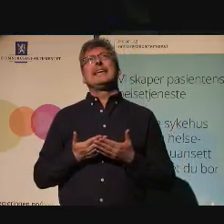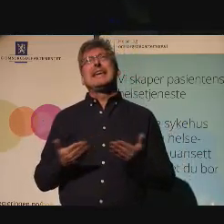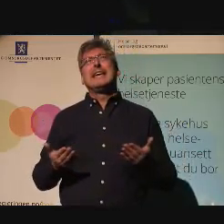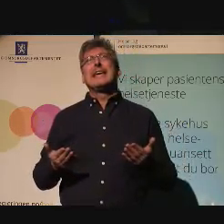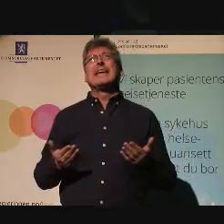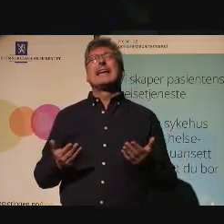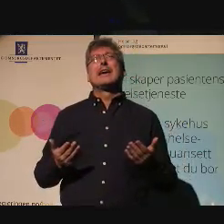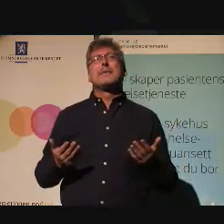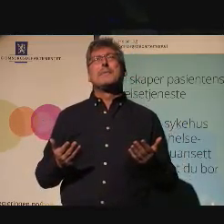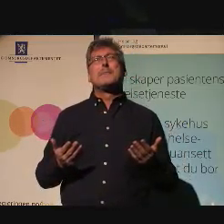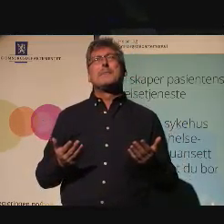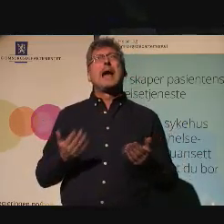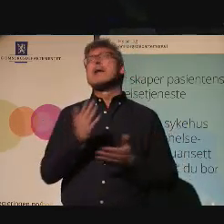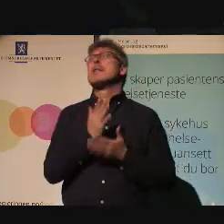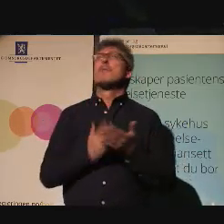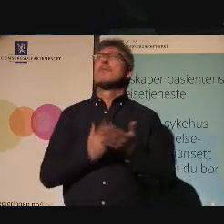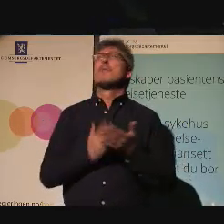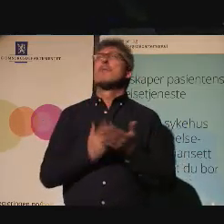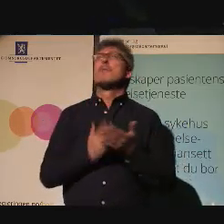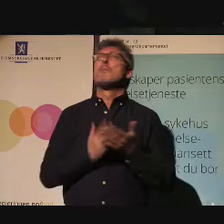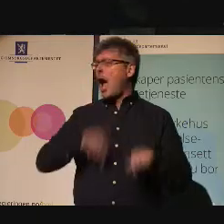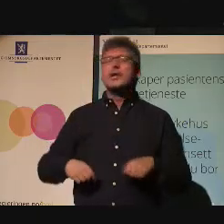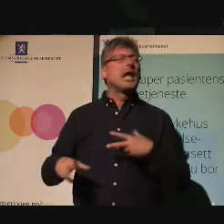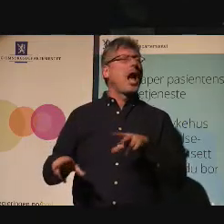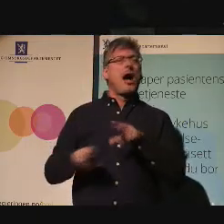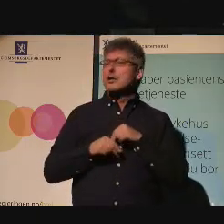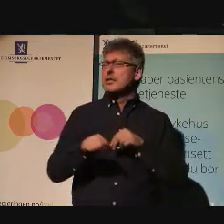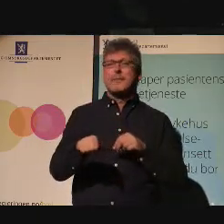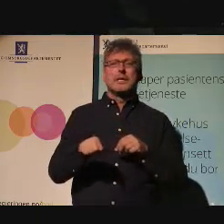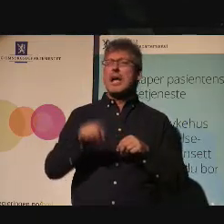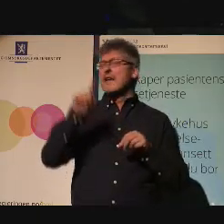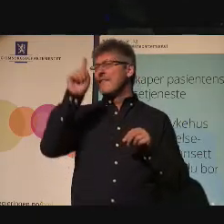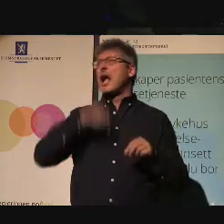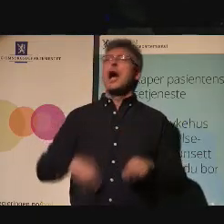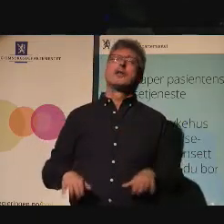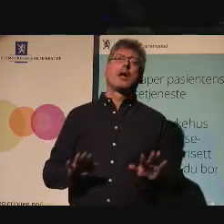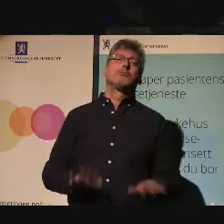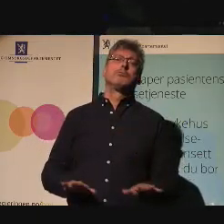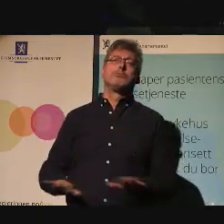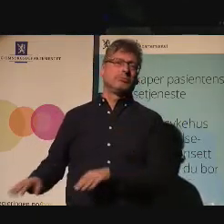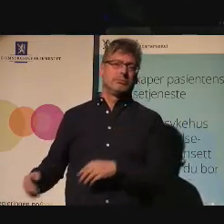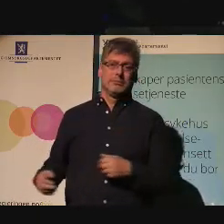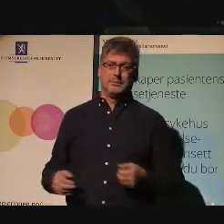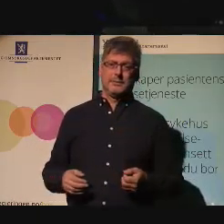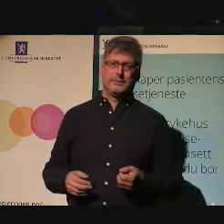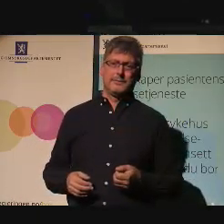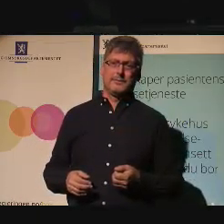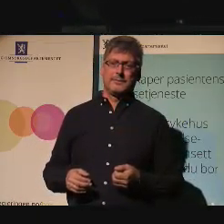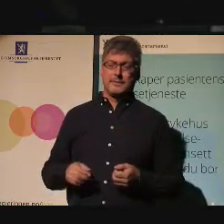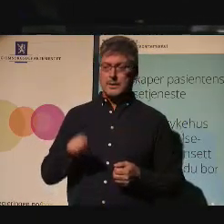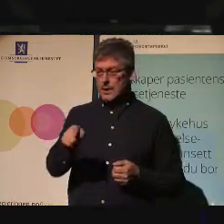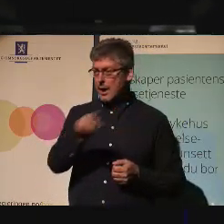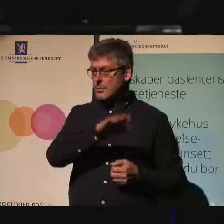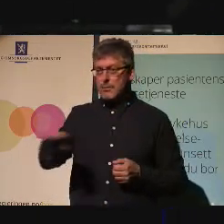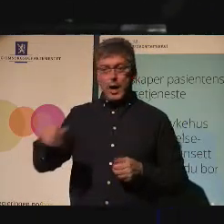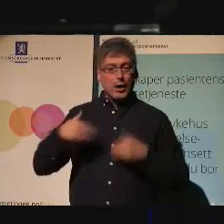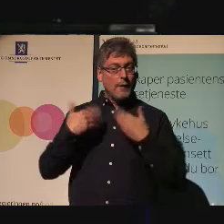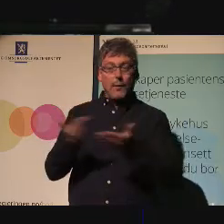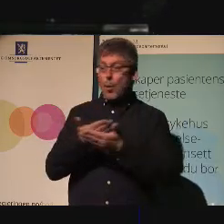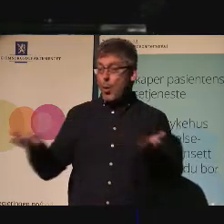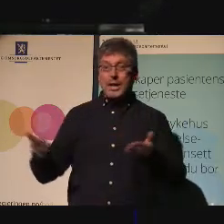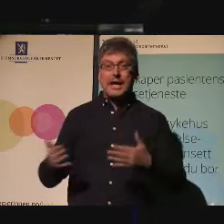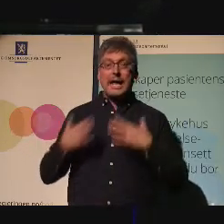vi kan ikke på en måte akseptere, vi kan ikke slå oss til ro med at barna ikke får den helsehjelpen